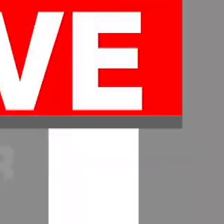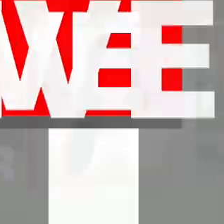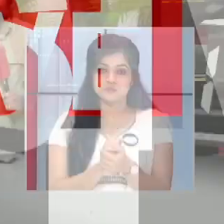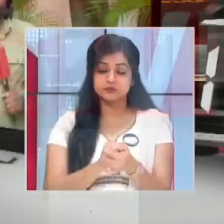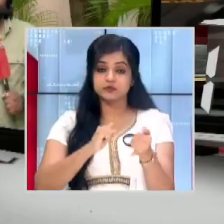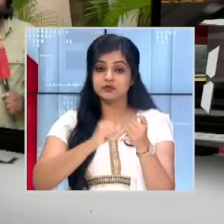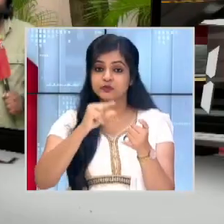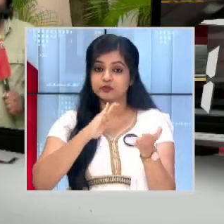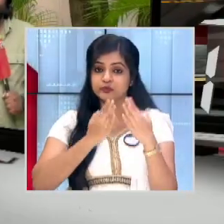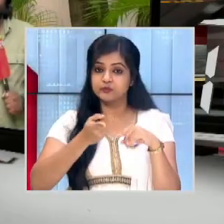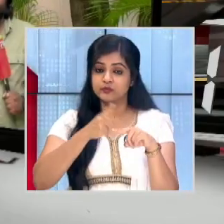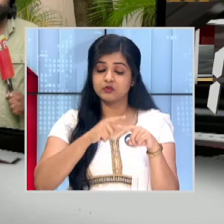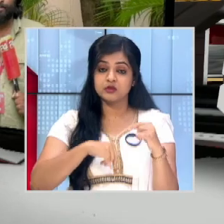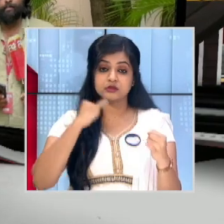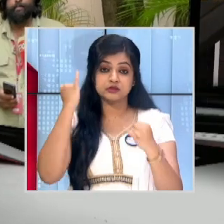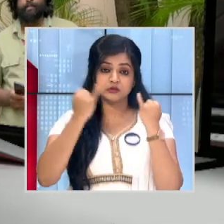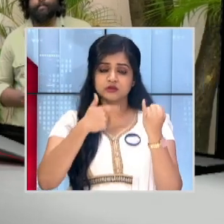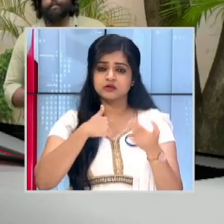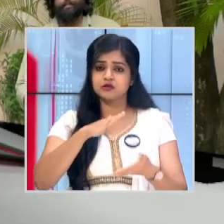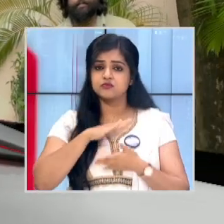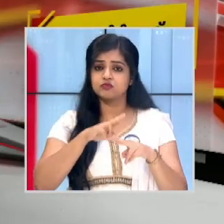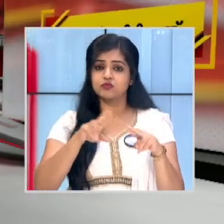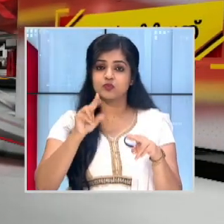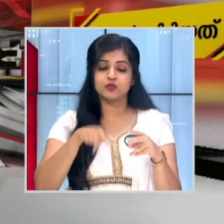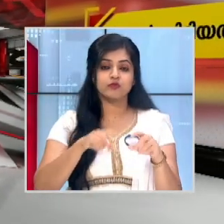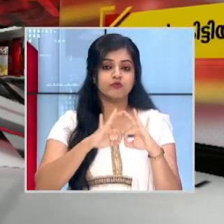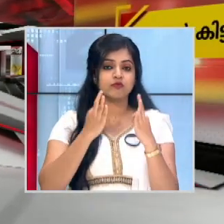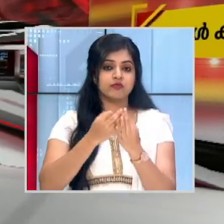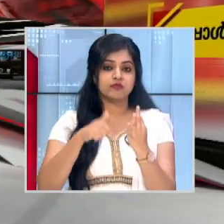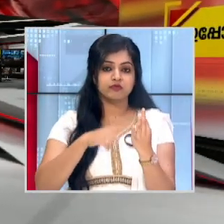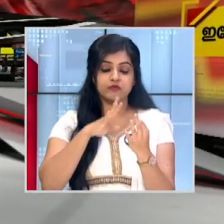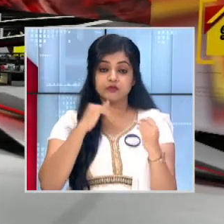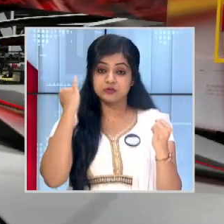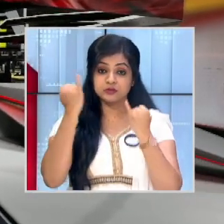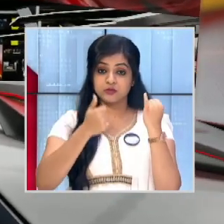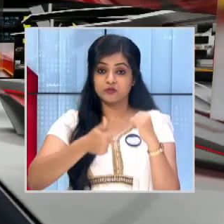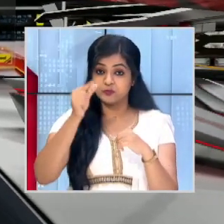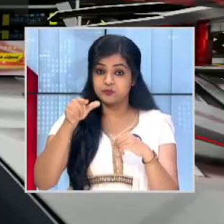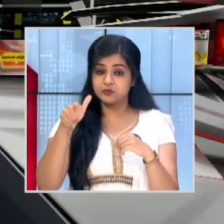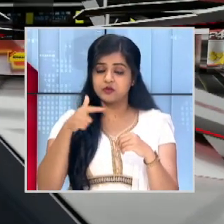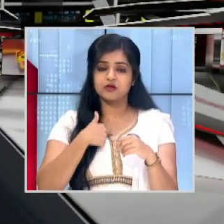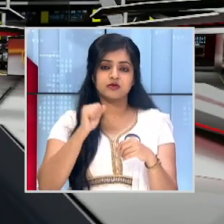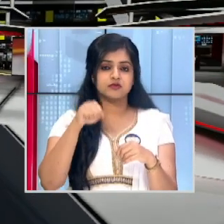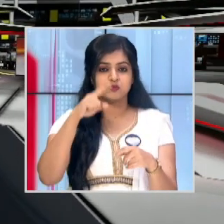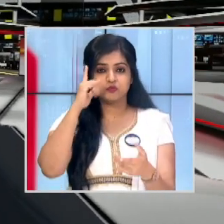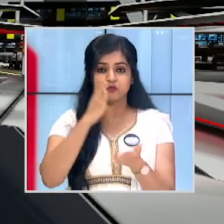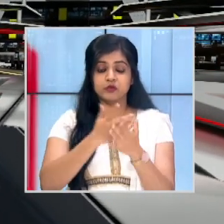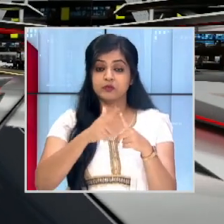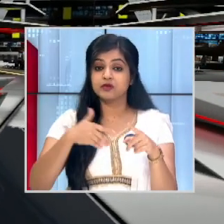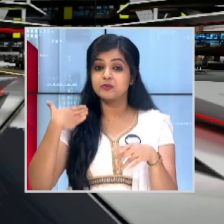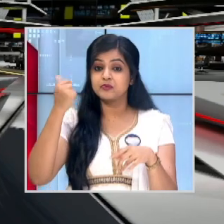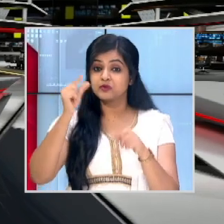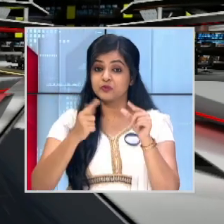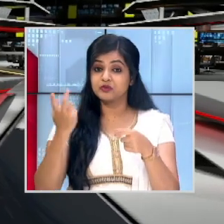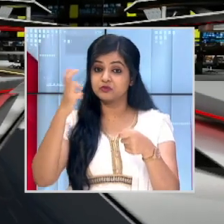സിദ്ധാർത്ഥന്റെ മരണവുമായി ബന്ധപ്പെട്ട അന്വേഷണത്തിൽ തൃപ്തിയില്ല എന്നാണ് കുടുംബം ഇപ്പോൾ പറയുന്നത്. അന്വേഷണ ഉദ്യോഗസ്ഥനെ വിശ്വാസമുണ്ട്, പക്ഷേ നേതാക്കളുടെ ഇടപെടൽ